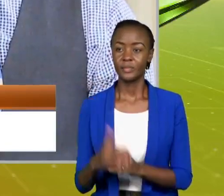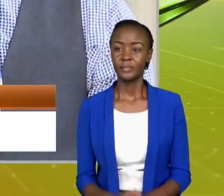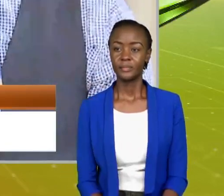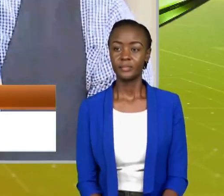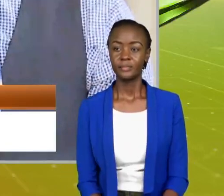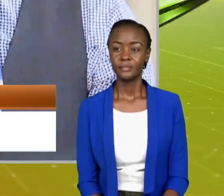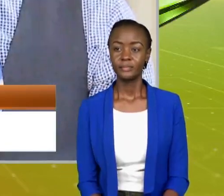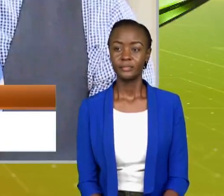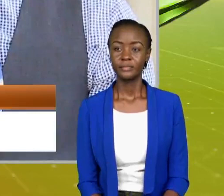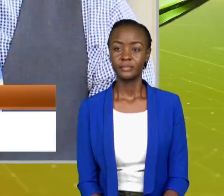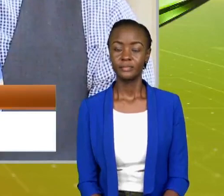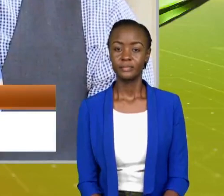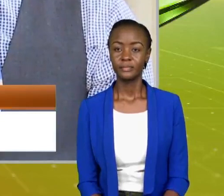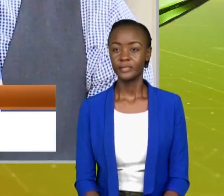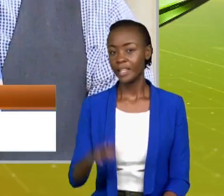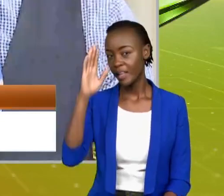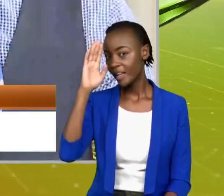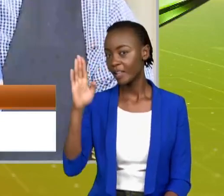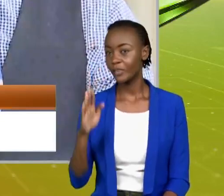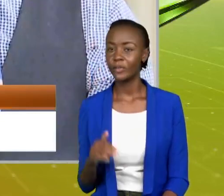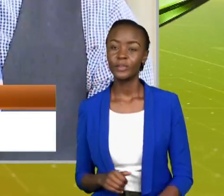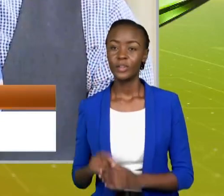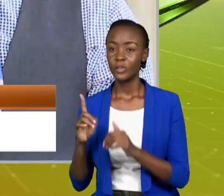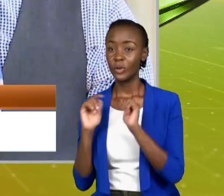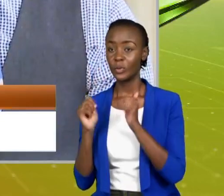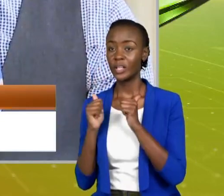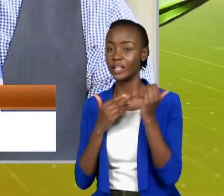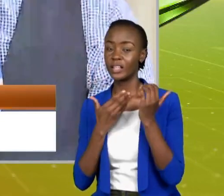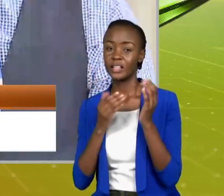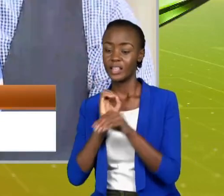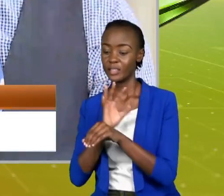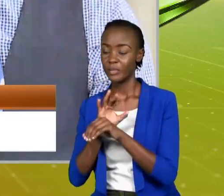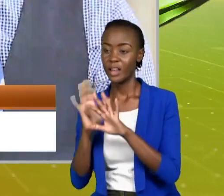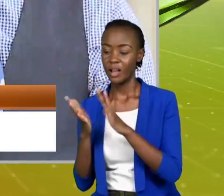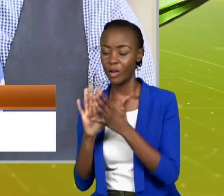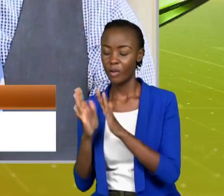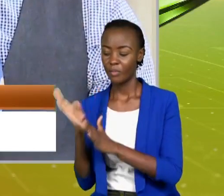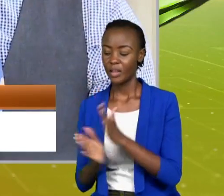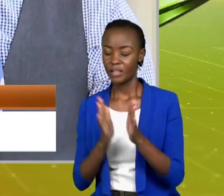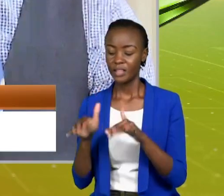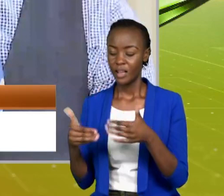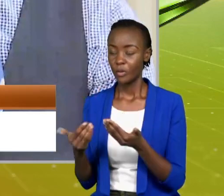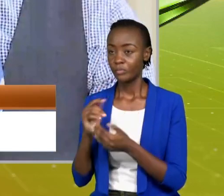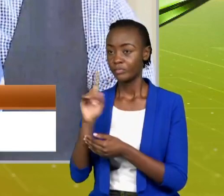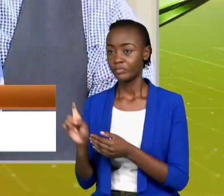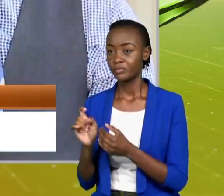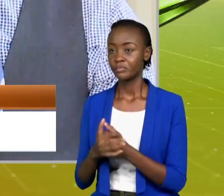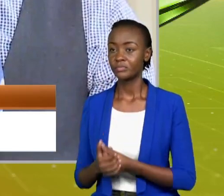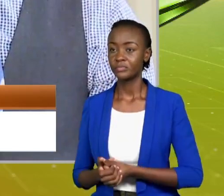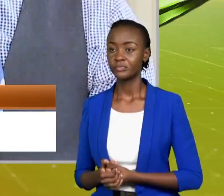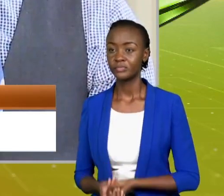mubashara kutoka kwake. Cedric Runje, tueleze hali vipi katika maeneo hayo na vile vile maandalizi yamefika wapi?